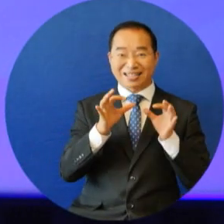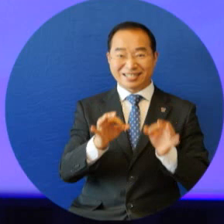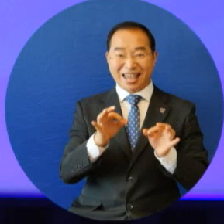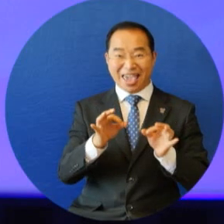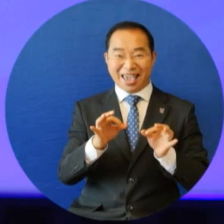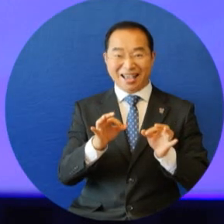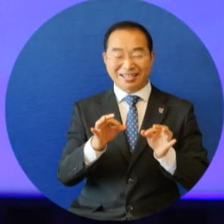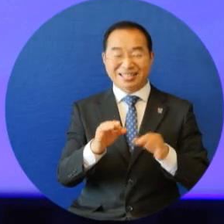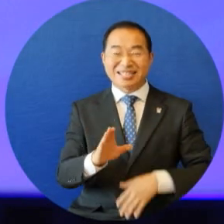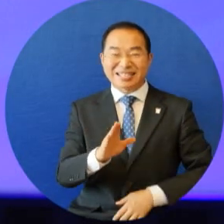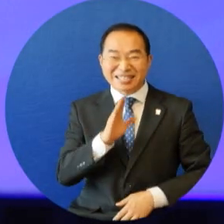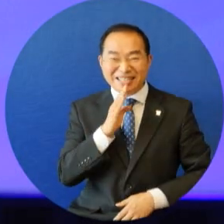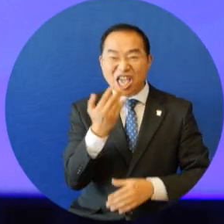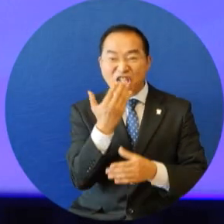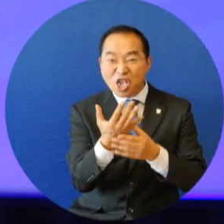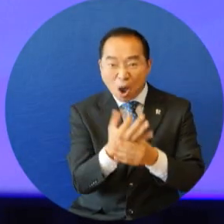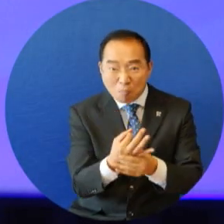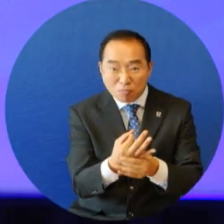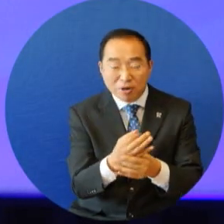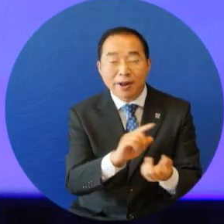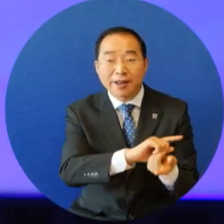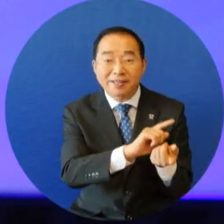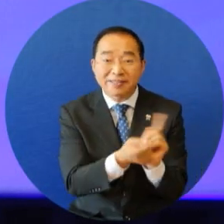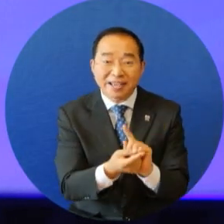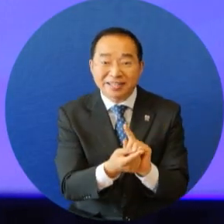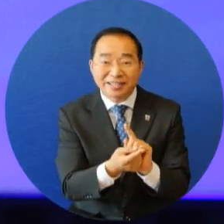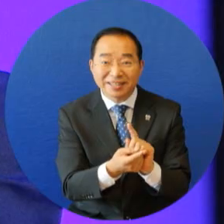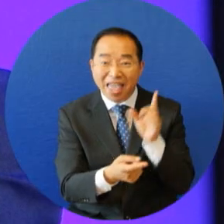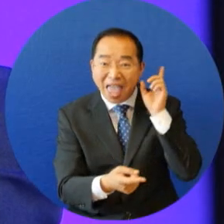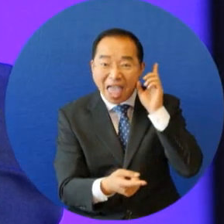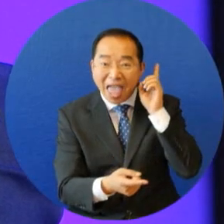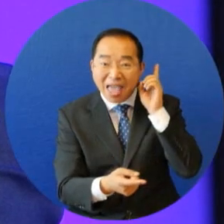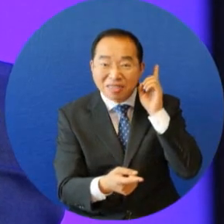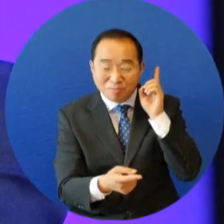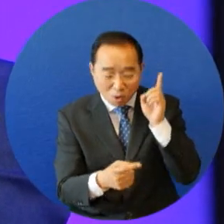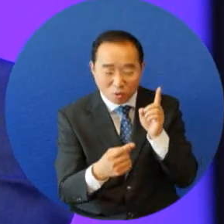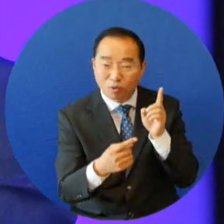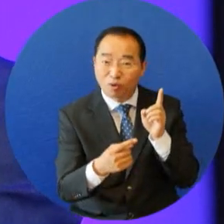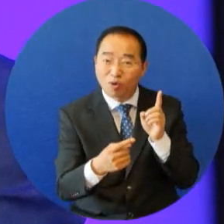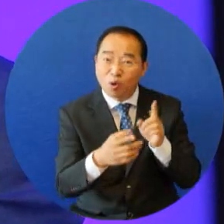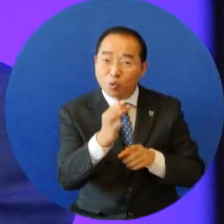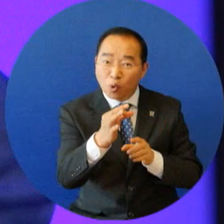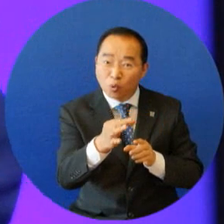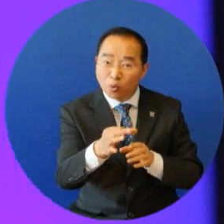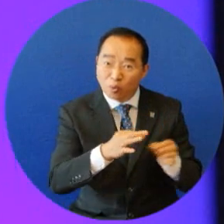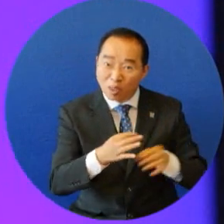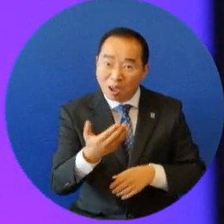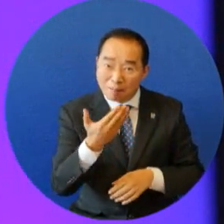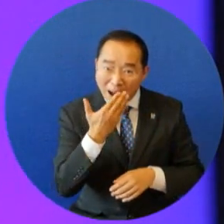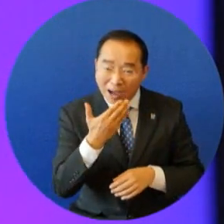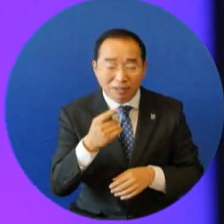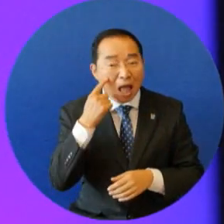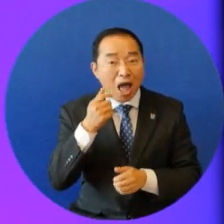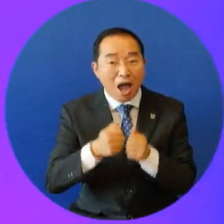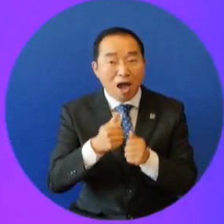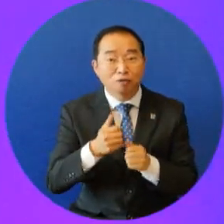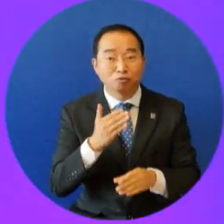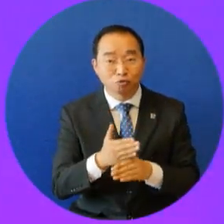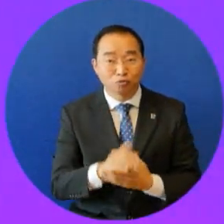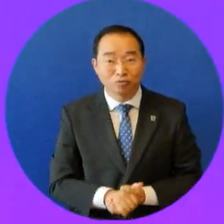디지털 화폐를 지금 시험 중이라는 얘기를 들으셨을 겁니다. 이건 무슨 얘기냐면